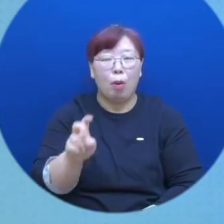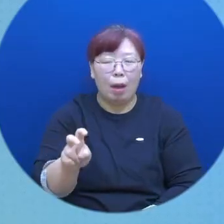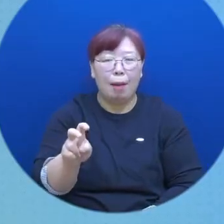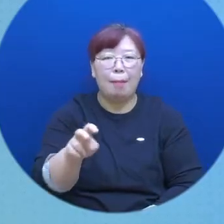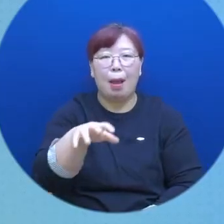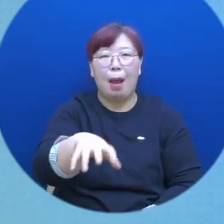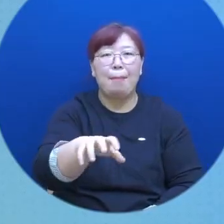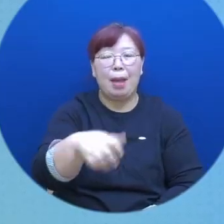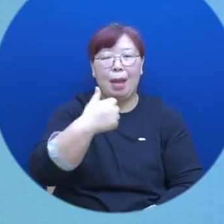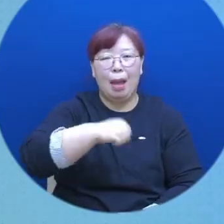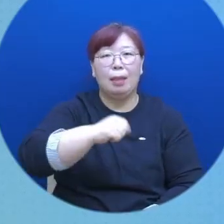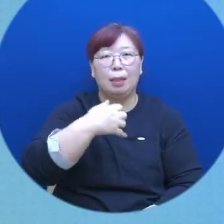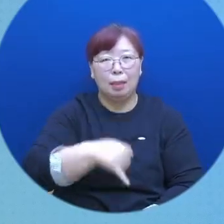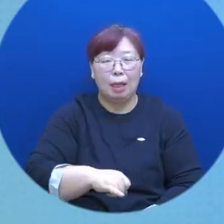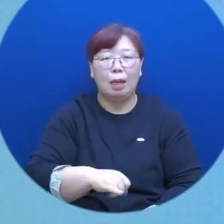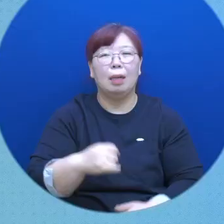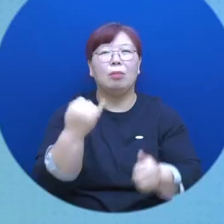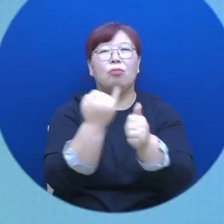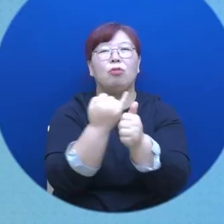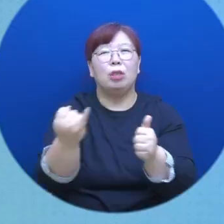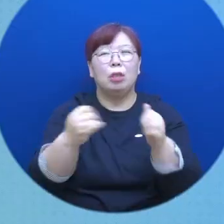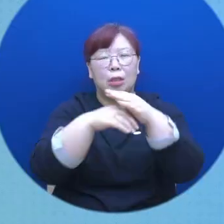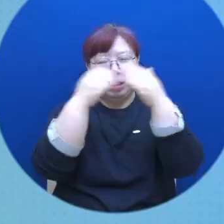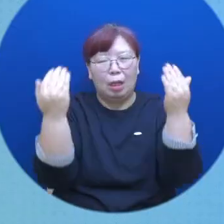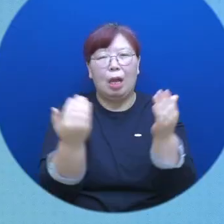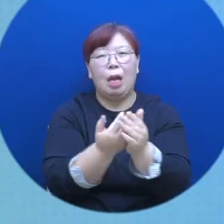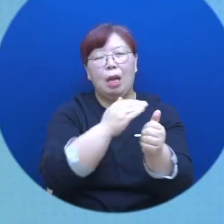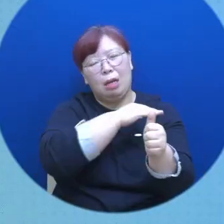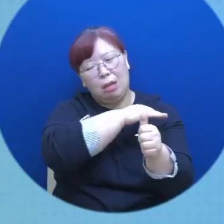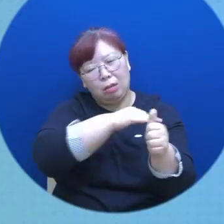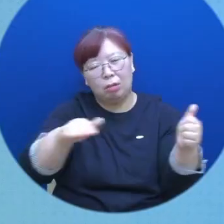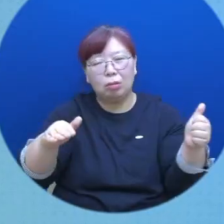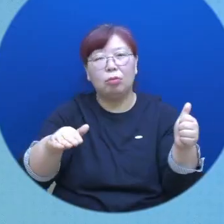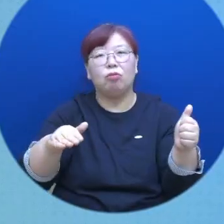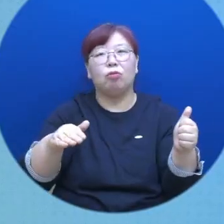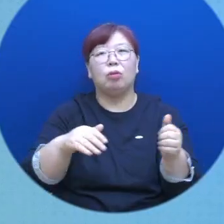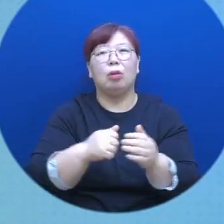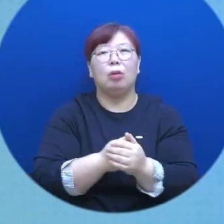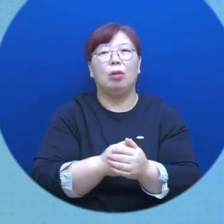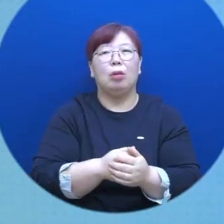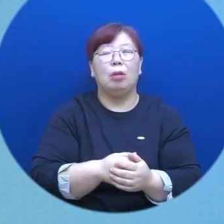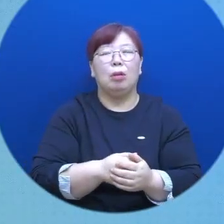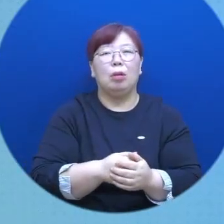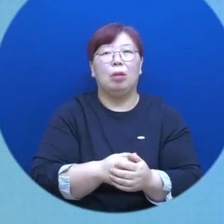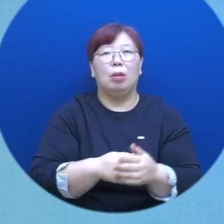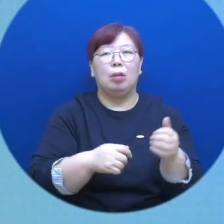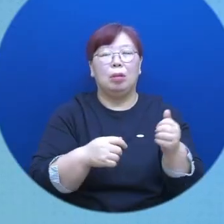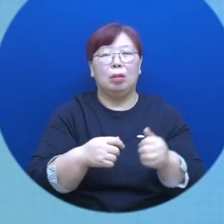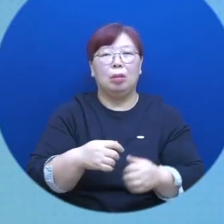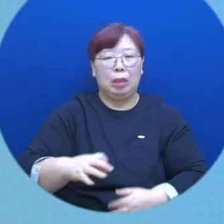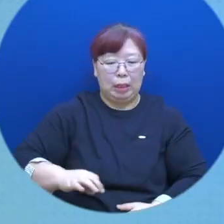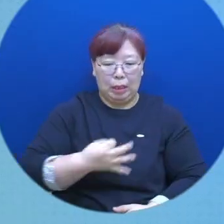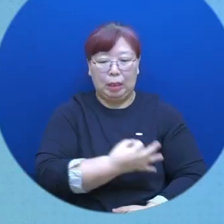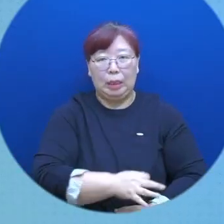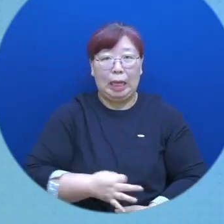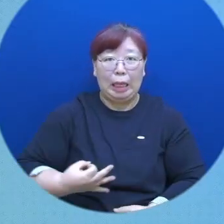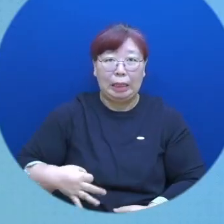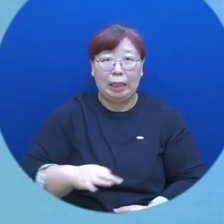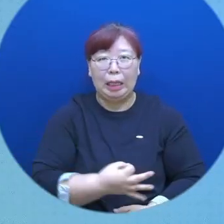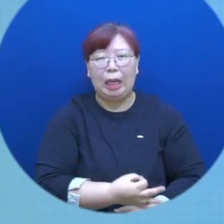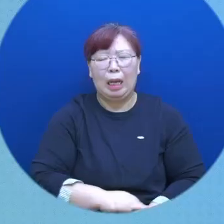자녀들 다 목이 잘려요. 그리고 자기는 창자가 밖으로 나오는데 금방 죽으면